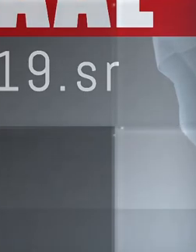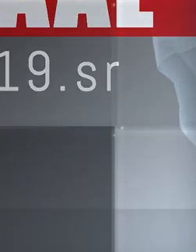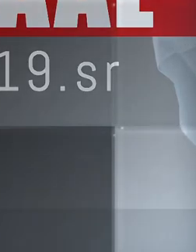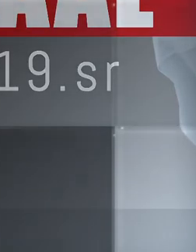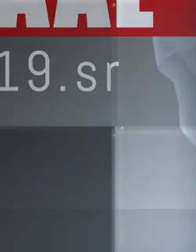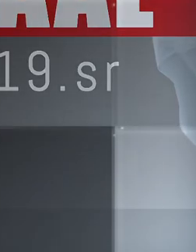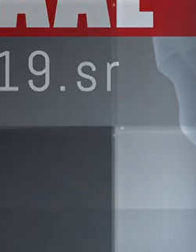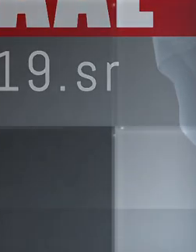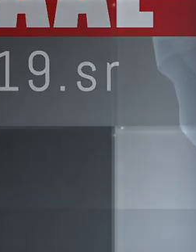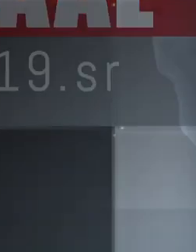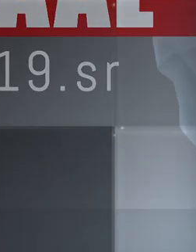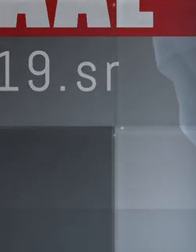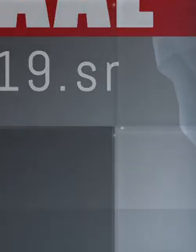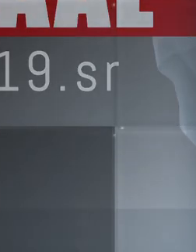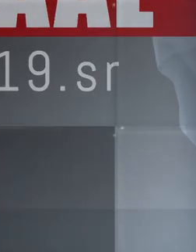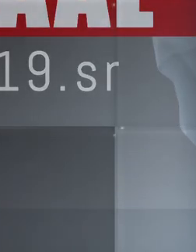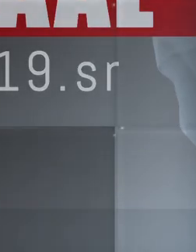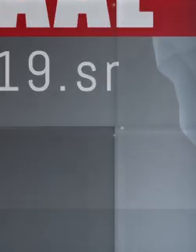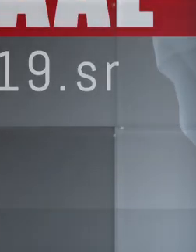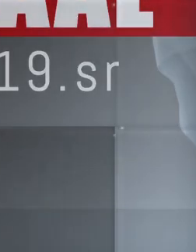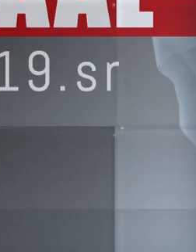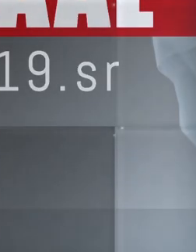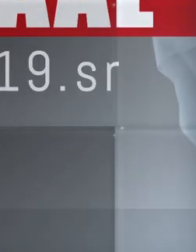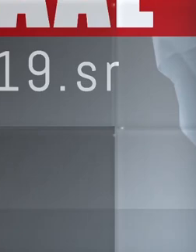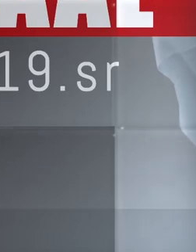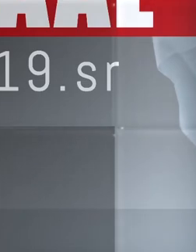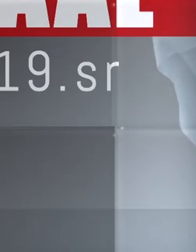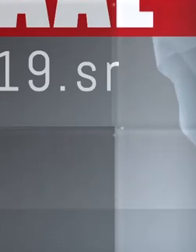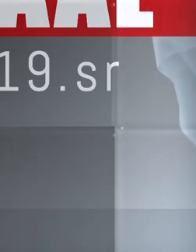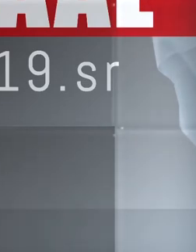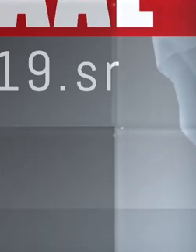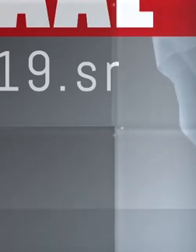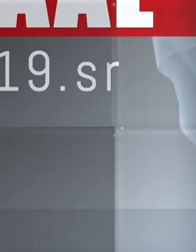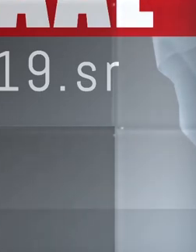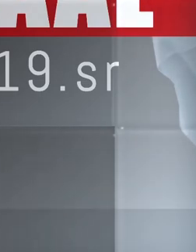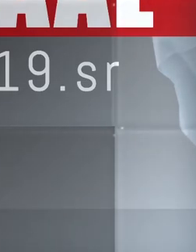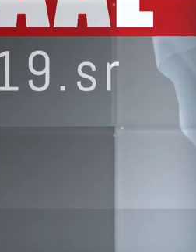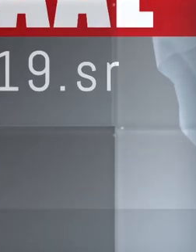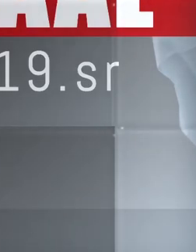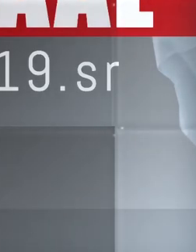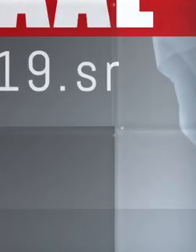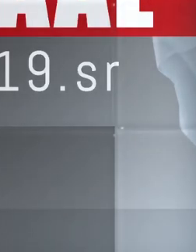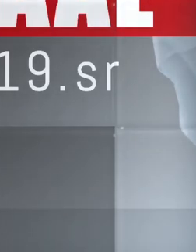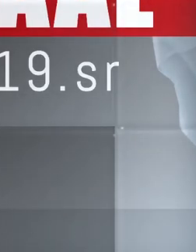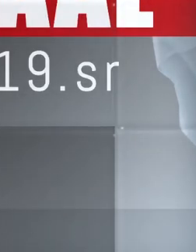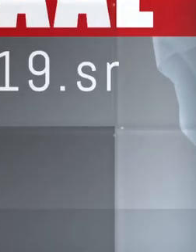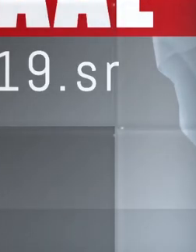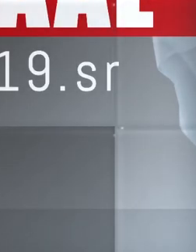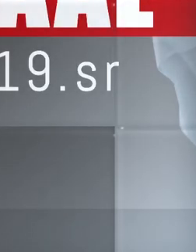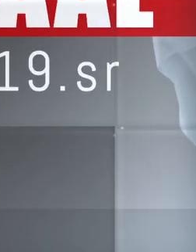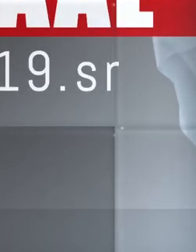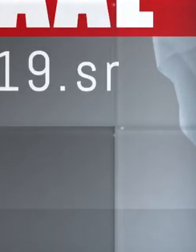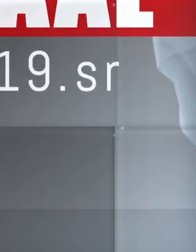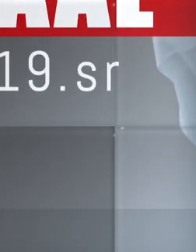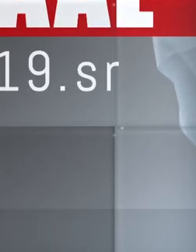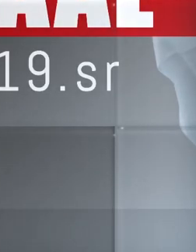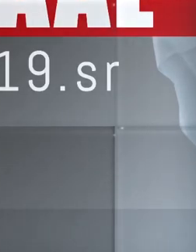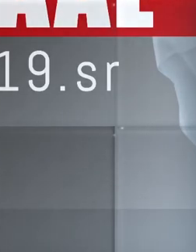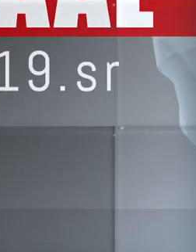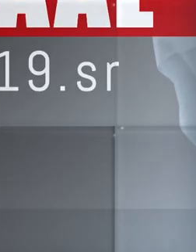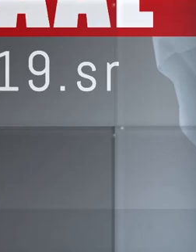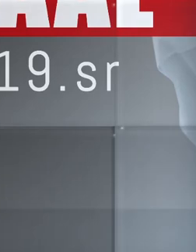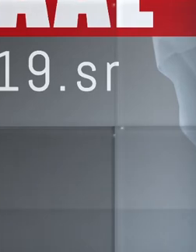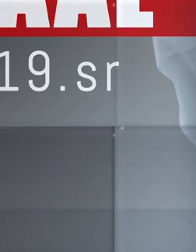voorkomen dat personen die het land binnenkomen met een COVID-19-infectie de ziekte verder verspreiden, is nu door de autoriteiten